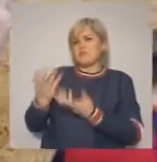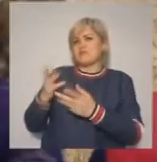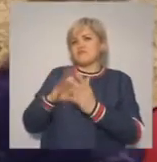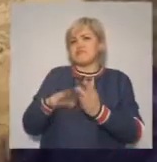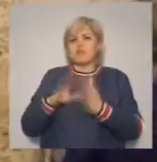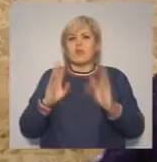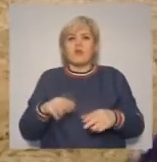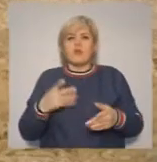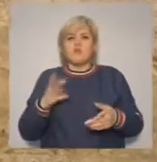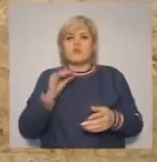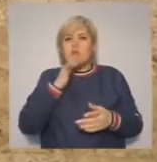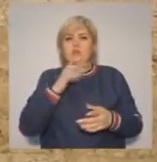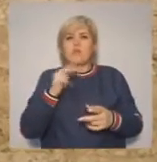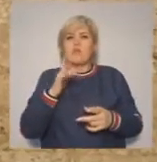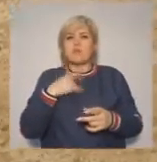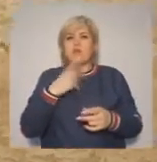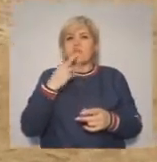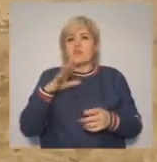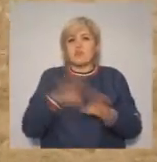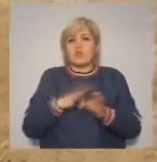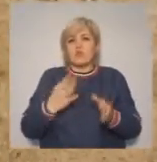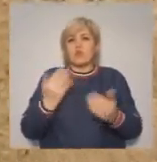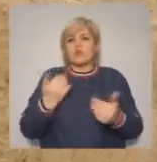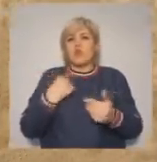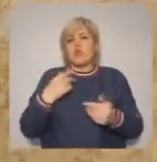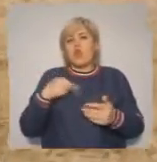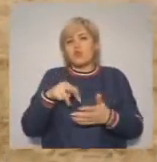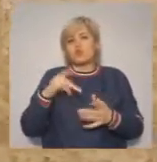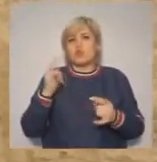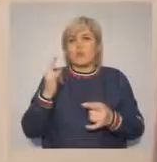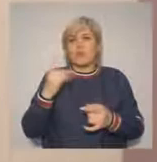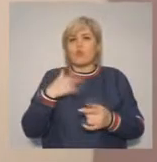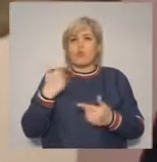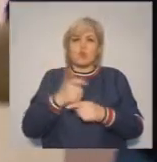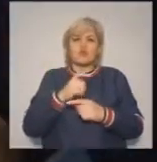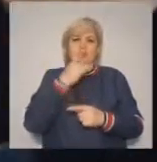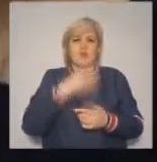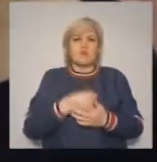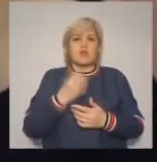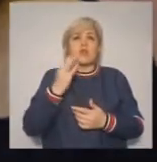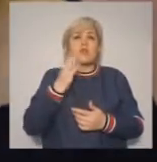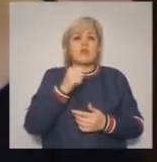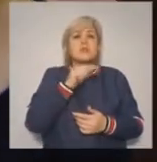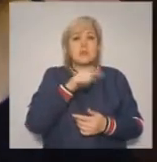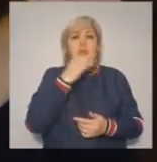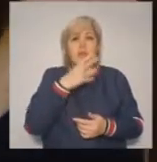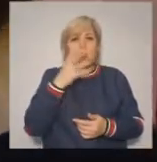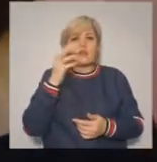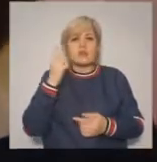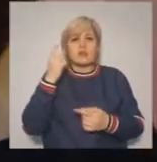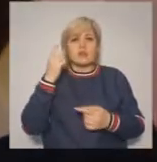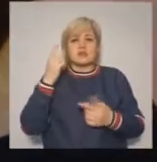Не знаю, в наше время я такого не видел. Сейчас вот хожу с ребенком, мне очень нравится. Ева, тебе понравился спектакль? Да.